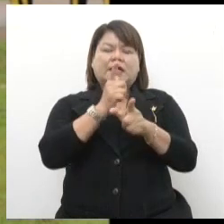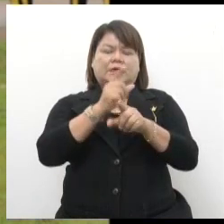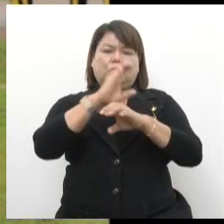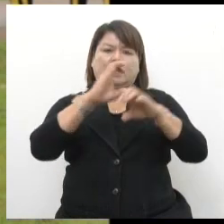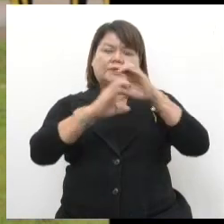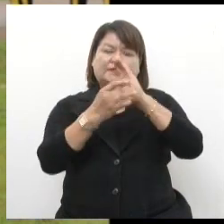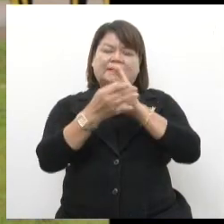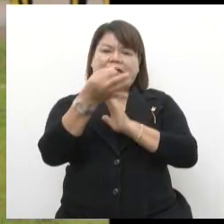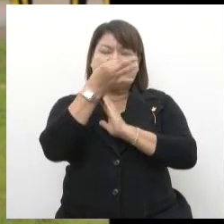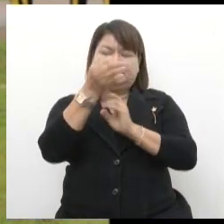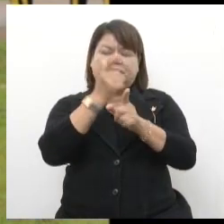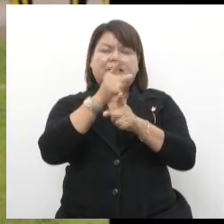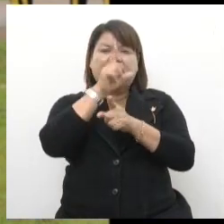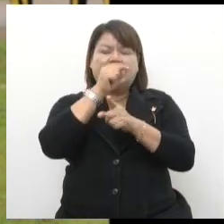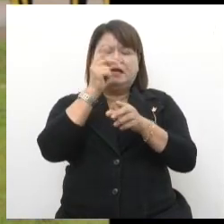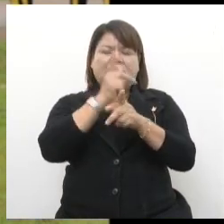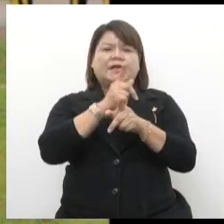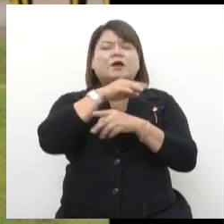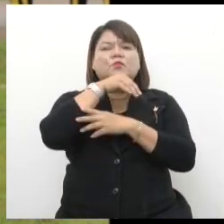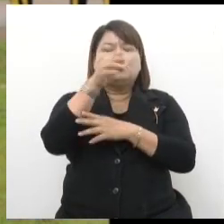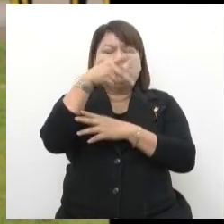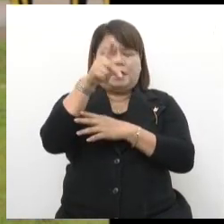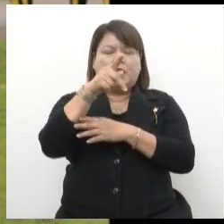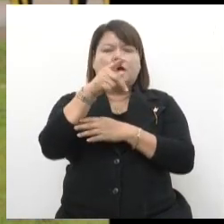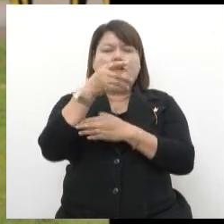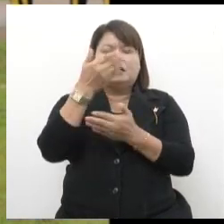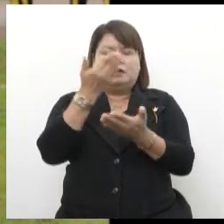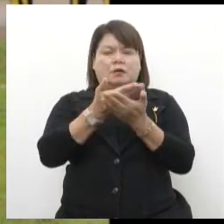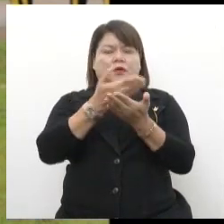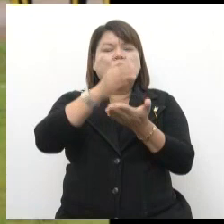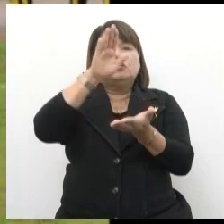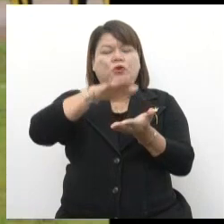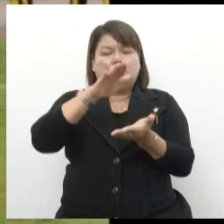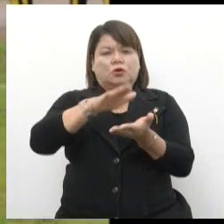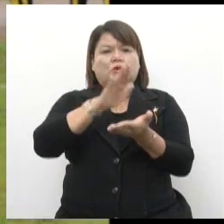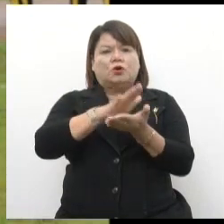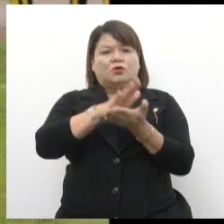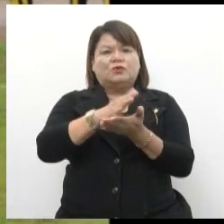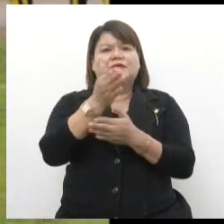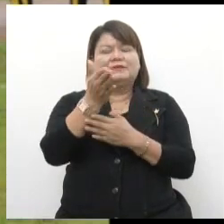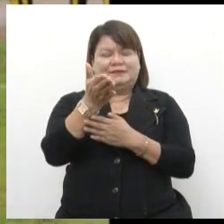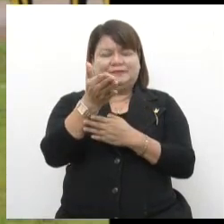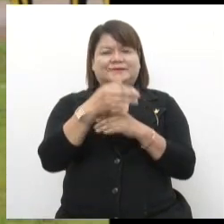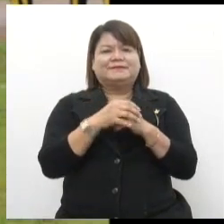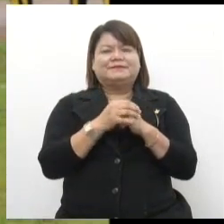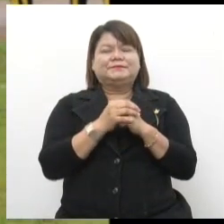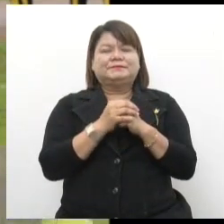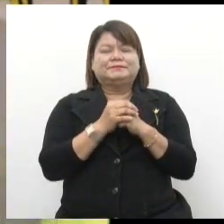เลี้ยงหมูป่าด้วยสูตรอาหารลดต้นทุนของโรงเรียนสาธุกิจประชาสรรค์รัชมังคลาภิเษ